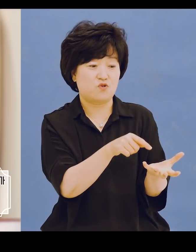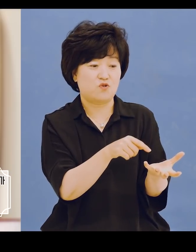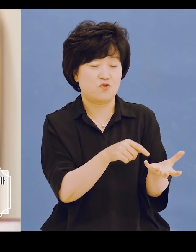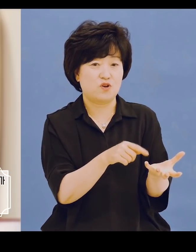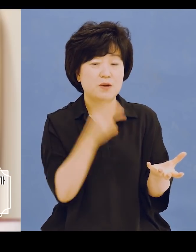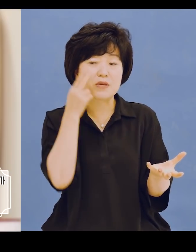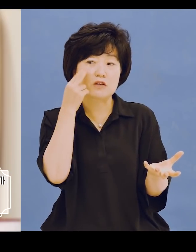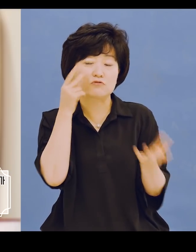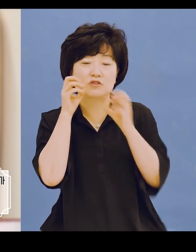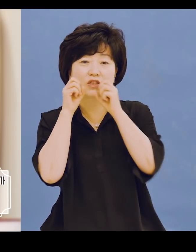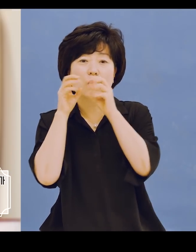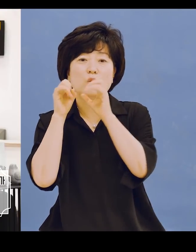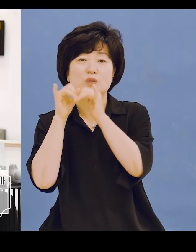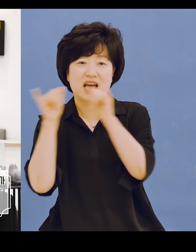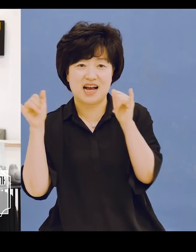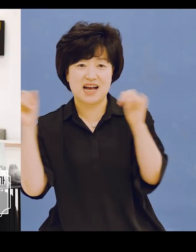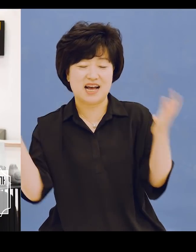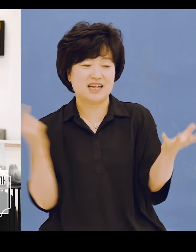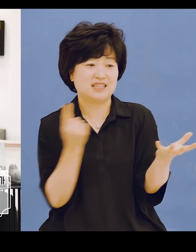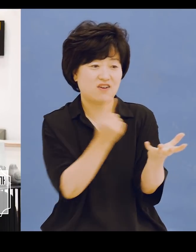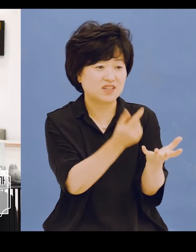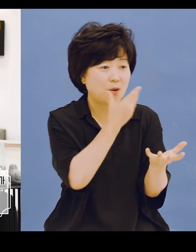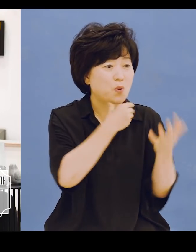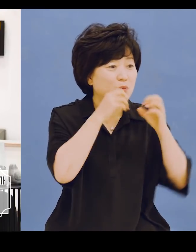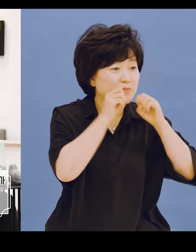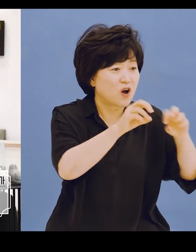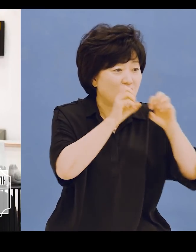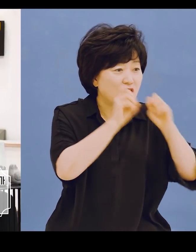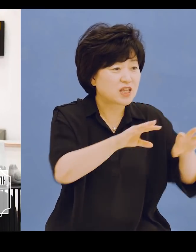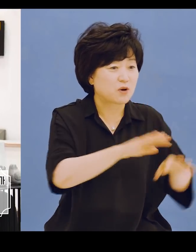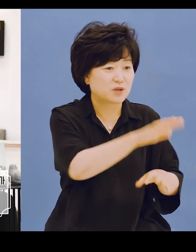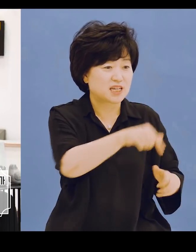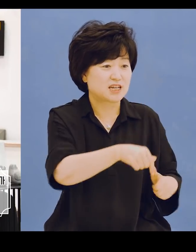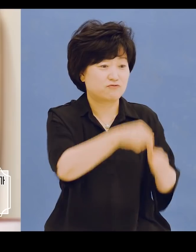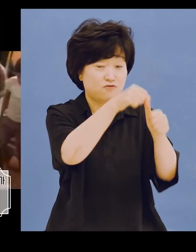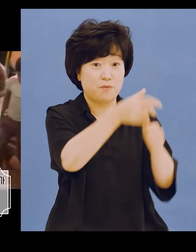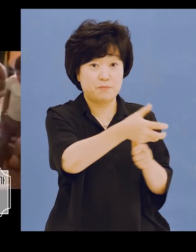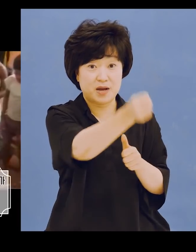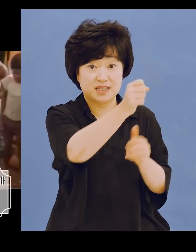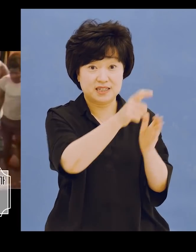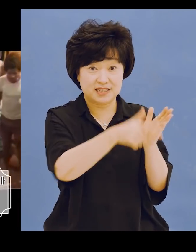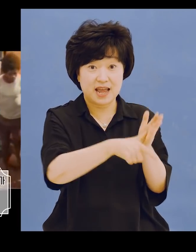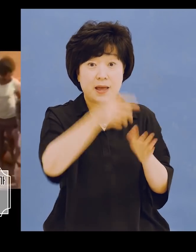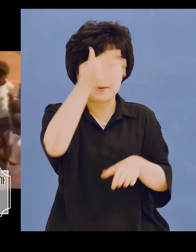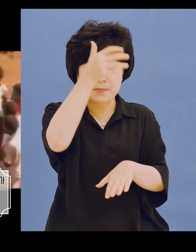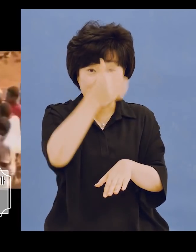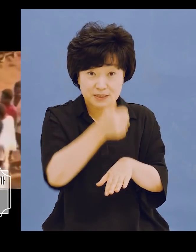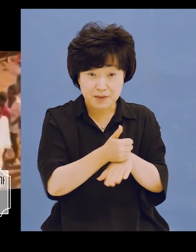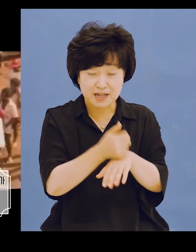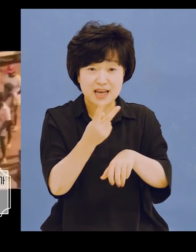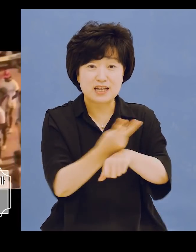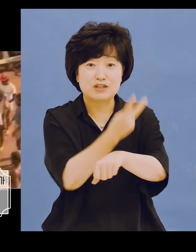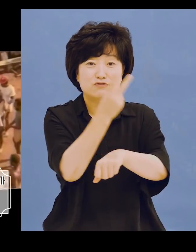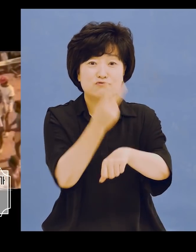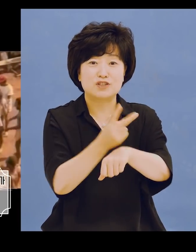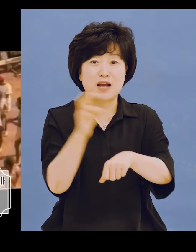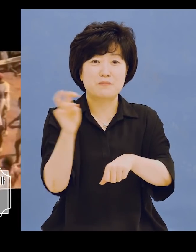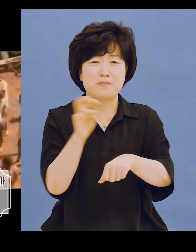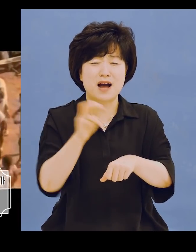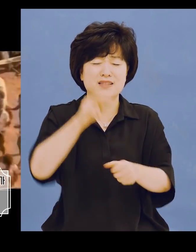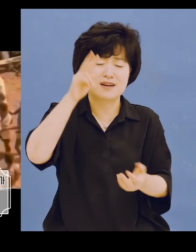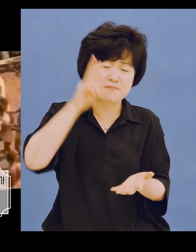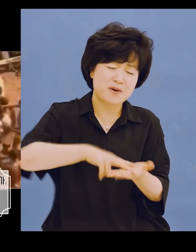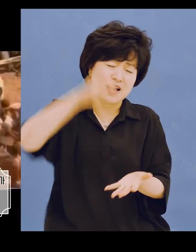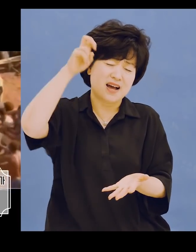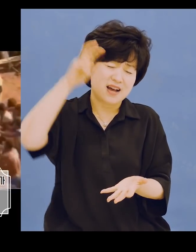목부족에 미국 선교사가 들어가서 복음을 전하고 그들이 구원을 받을 때 마지막에 2시간 반을